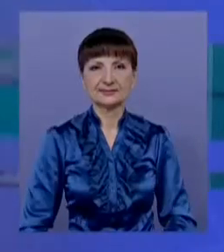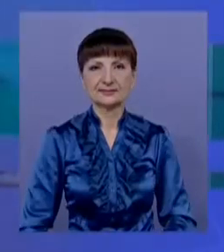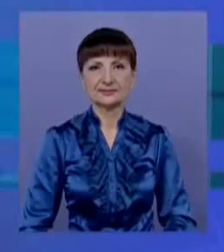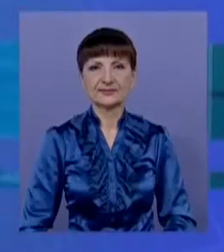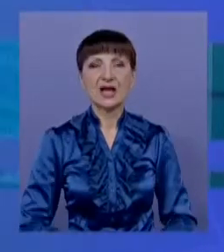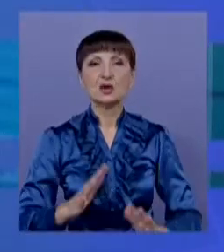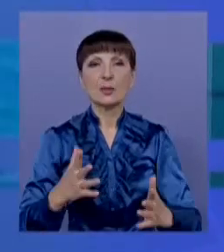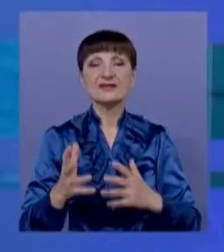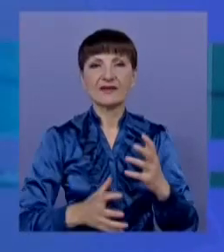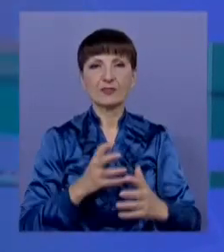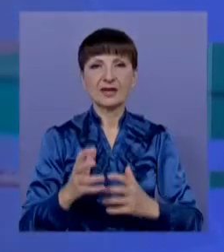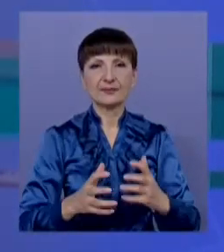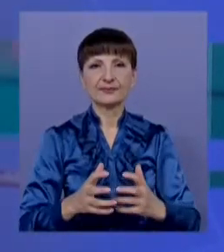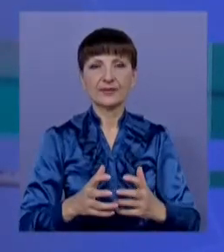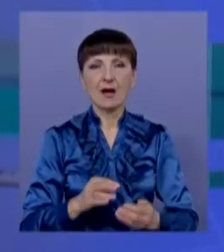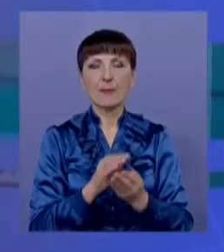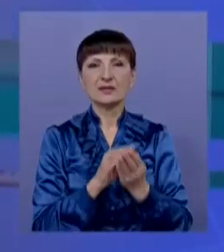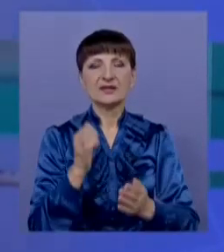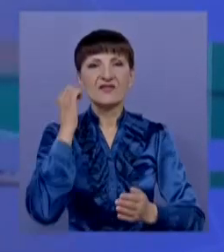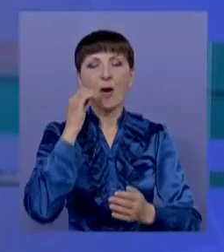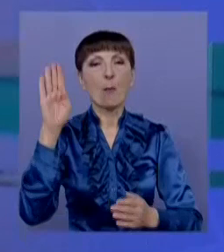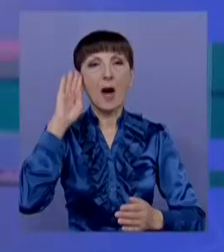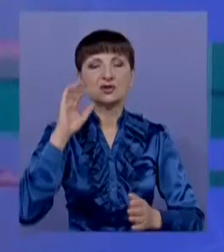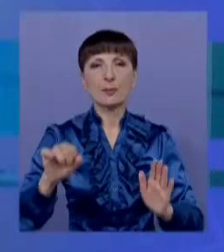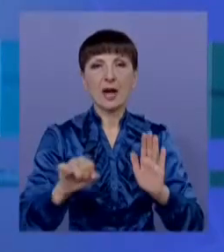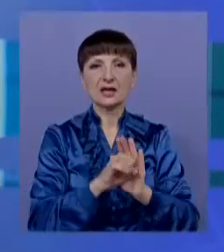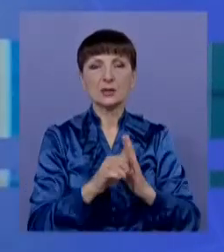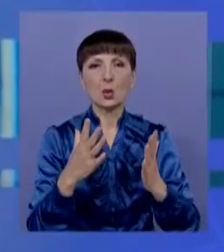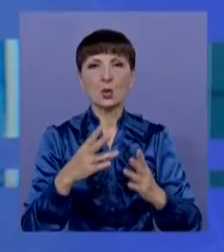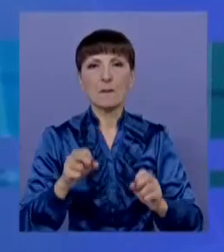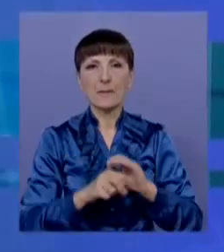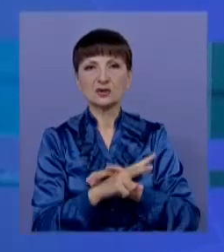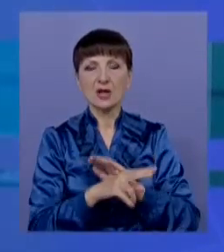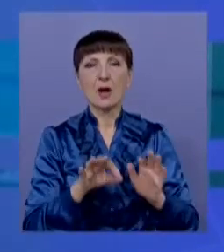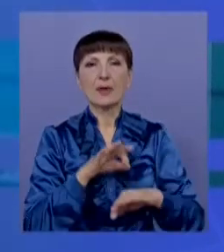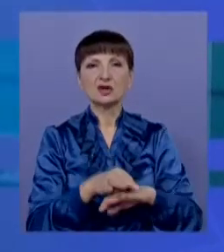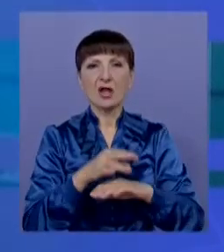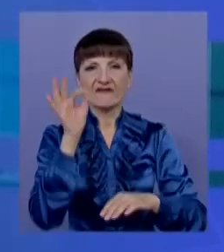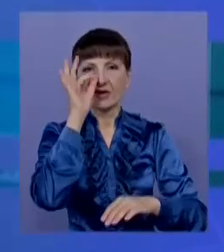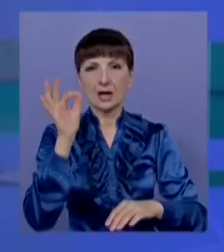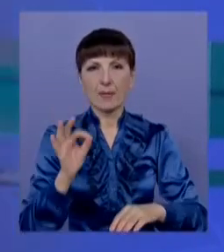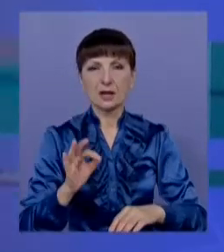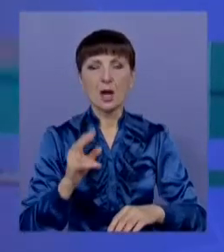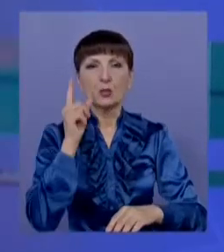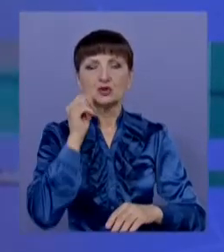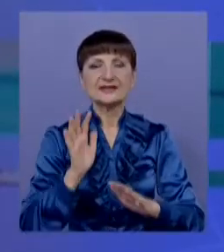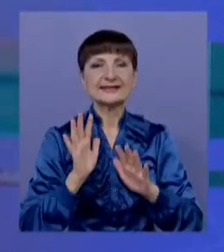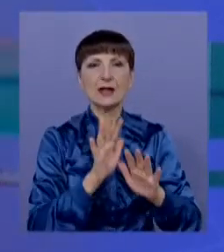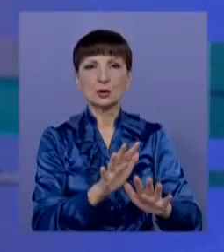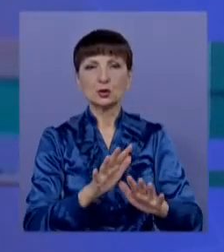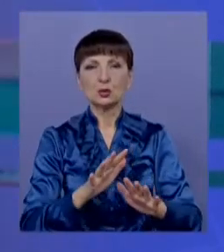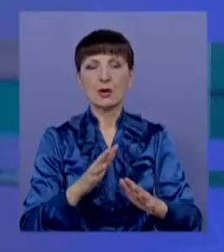И к событиям в мире. Панихида в память о мальчике, погибшем от рук беженца, прошла в Германии. Мужчина столкнул ребенка